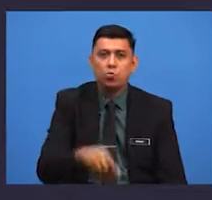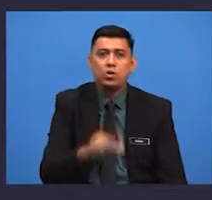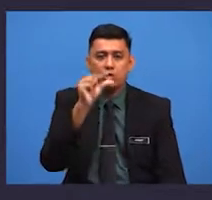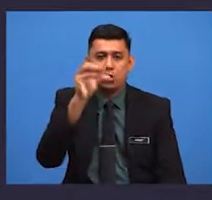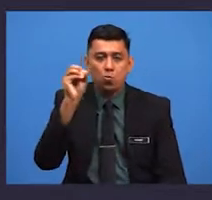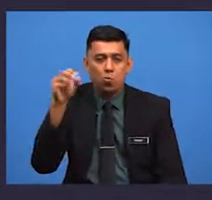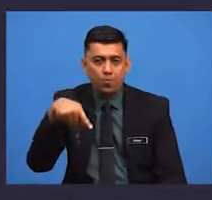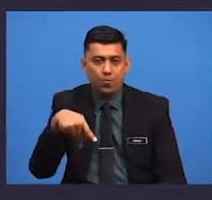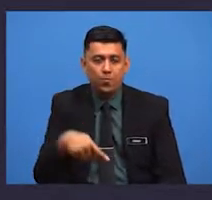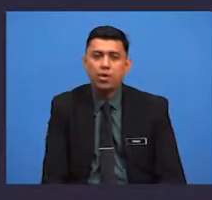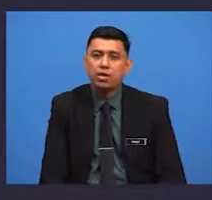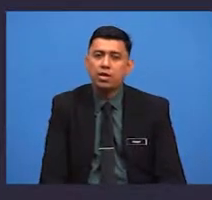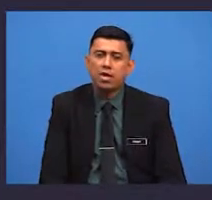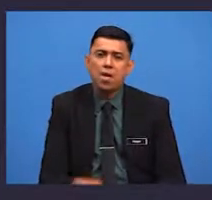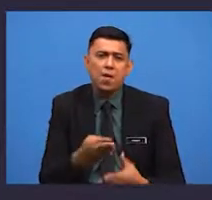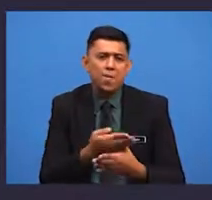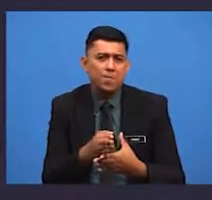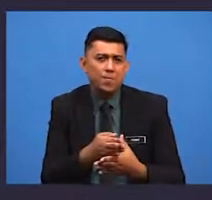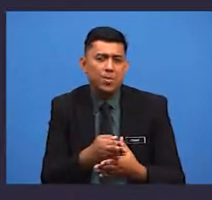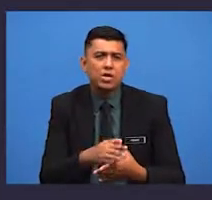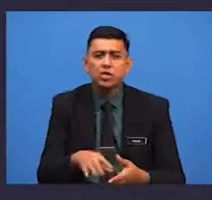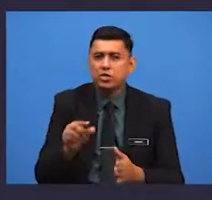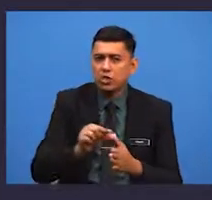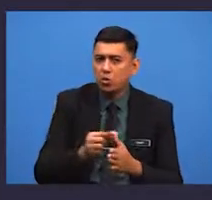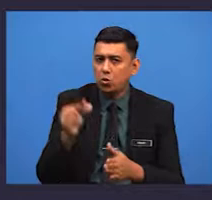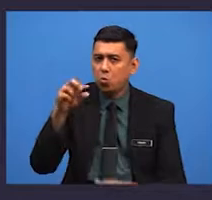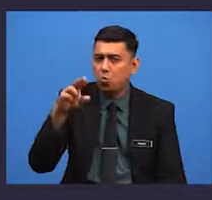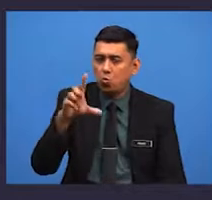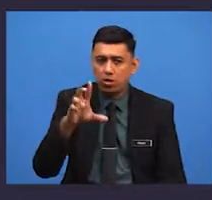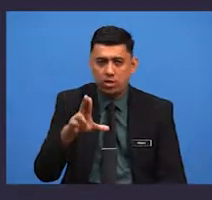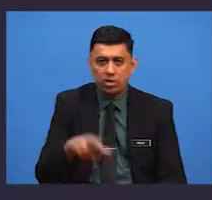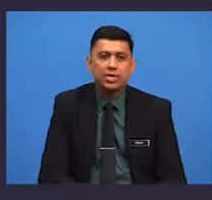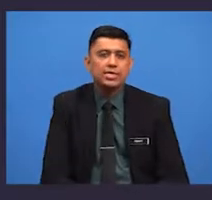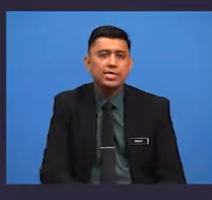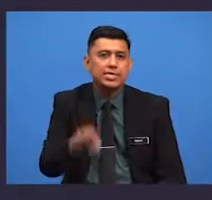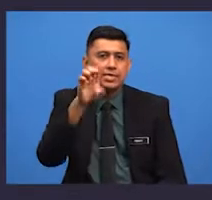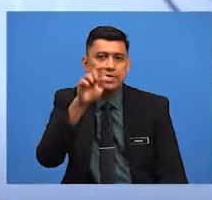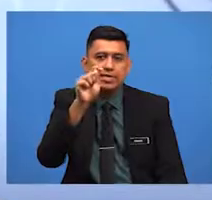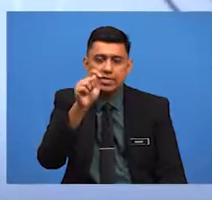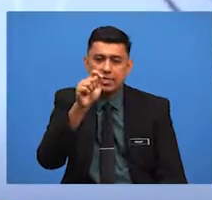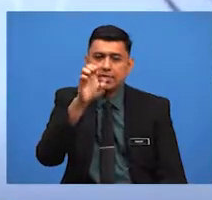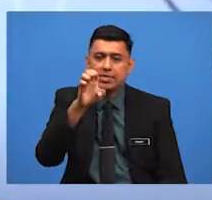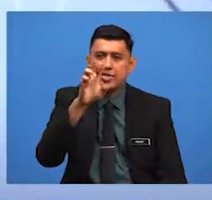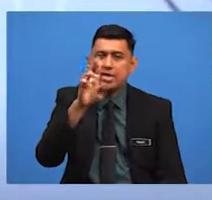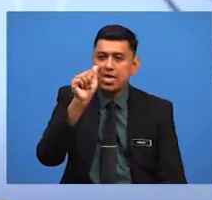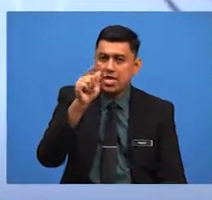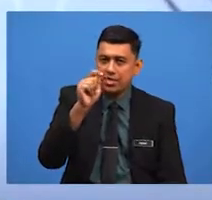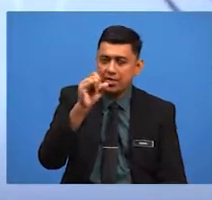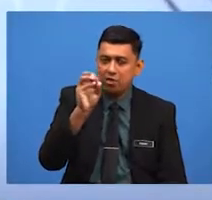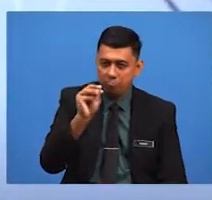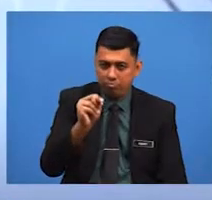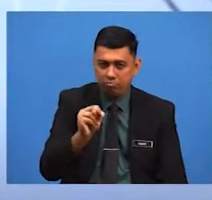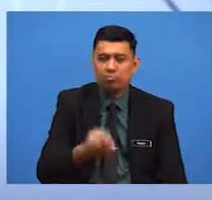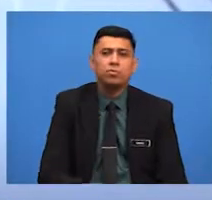gelung pula disebut sebagai lelaran atau iteration. Untuk pengetahuan